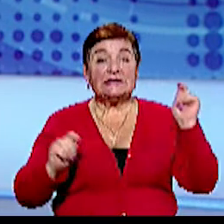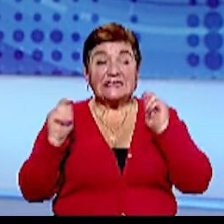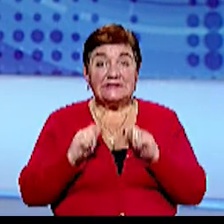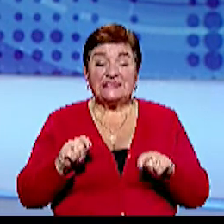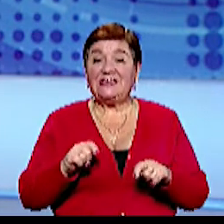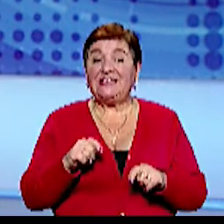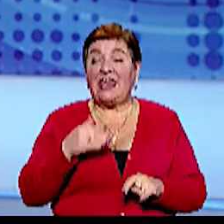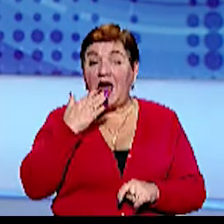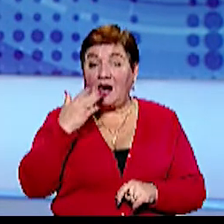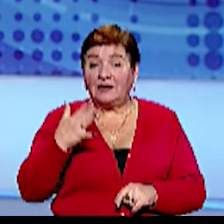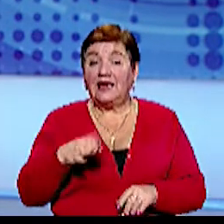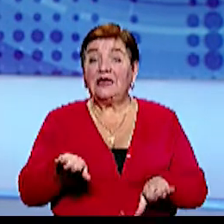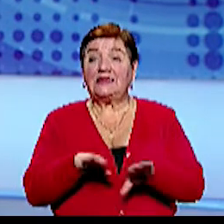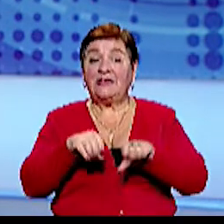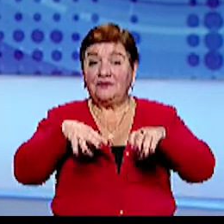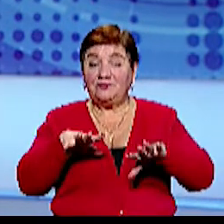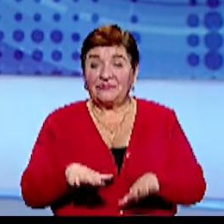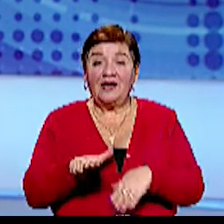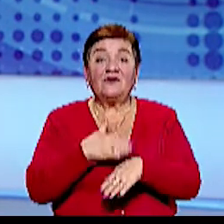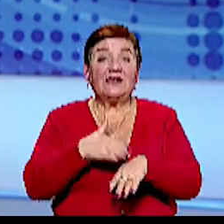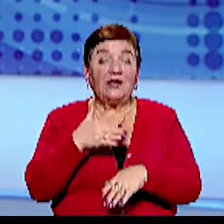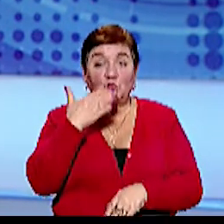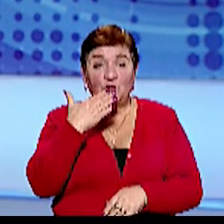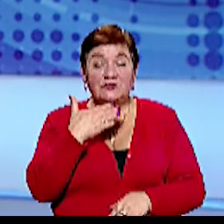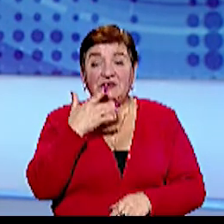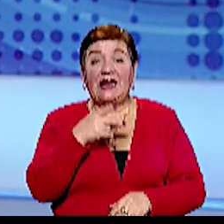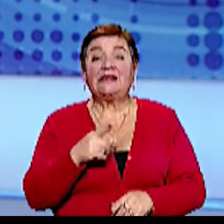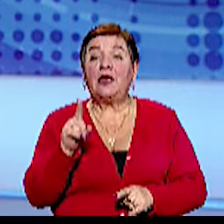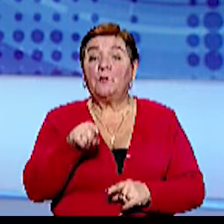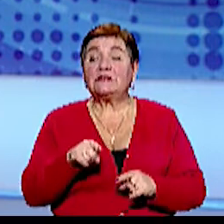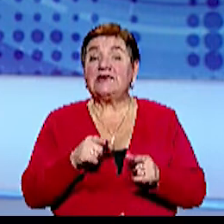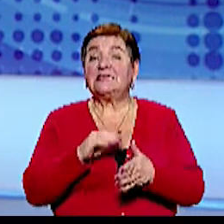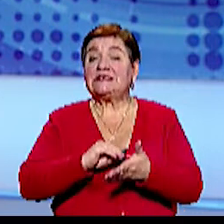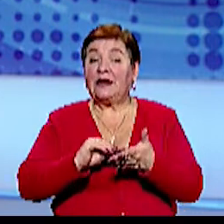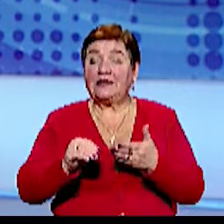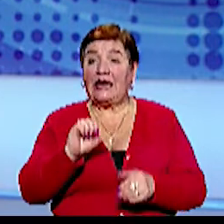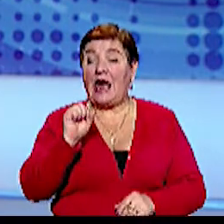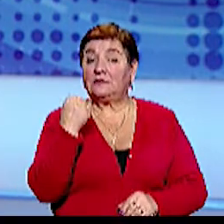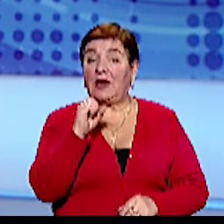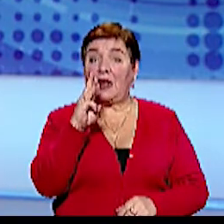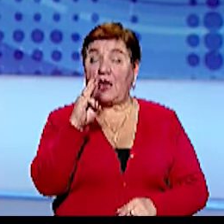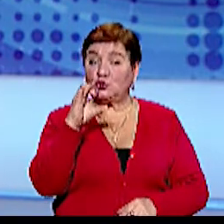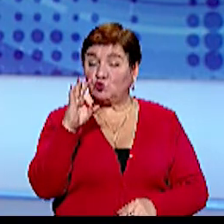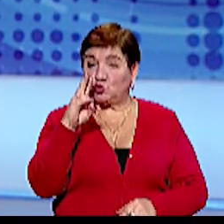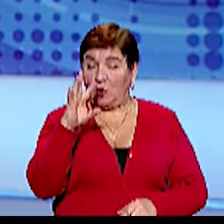рішення ухвалили сьогодні ужгородські депутати. Клоптання про це подала секретарка ради Андріана Сушко.